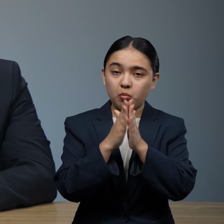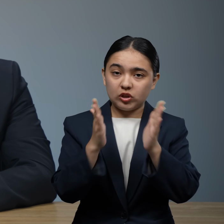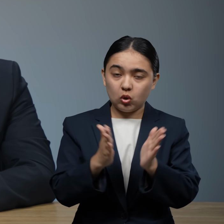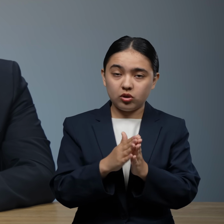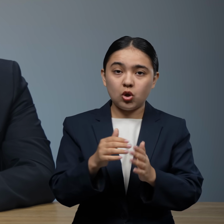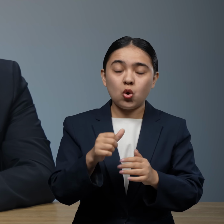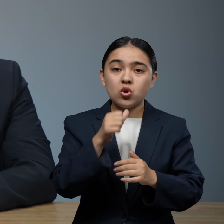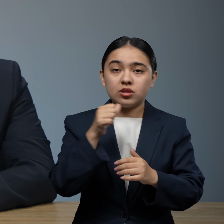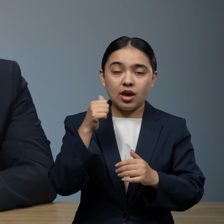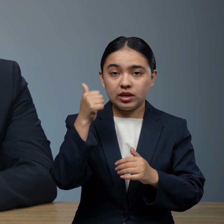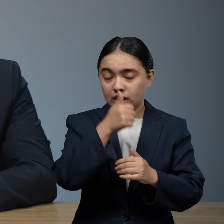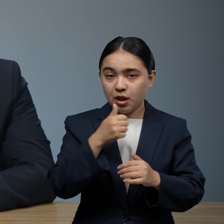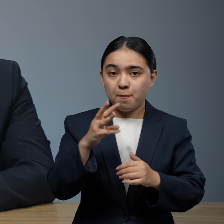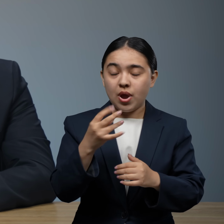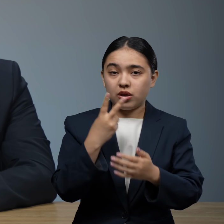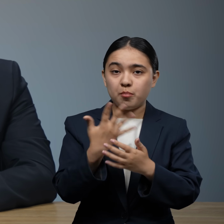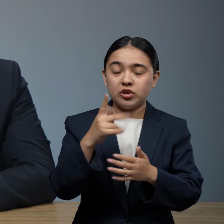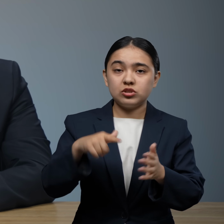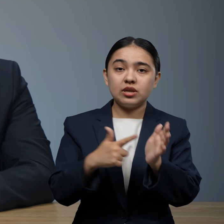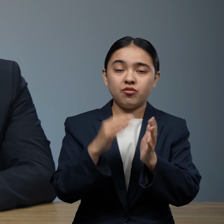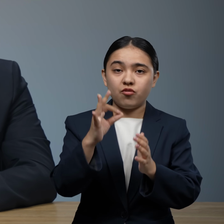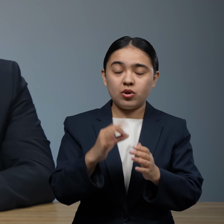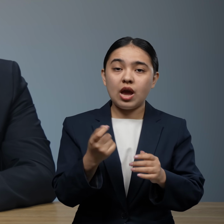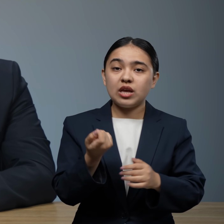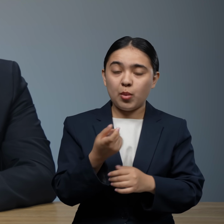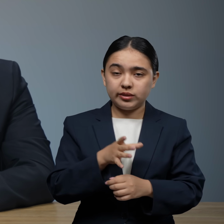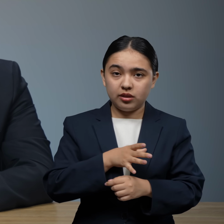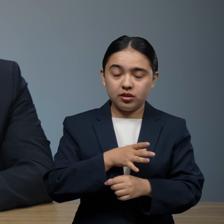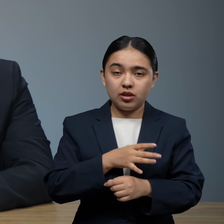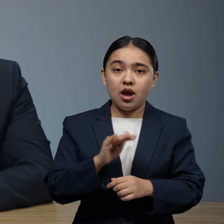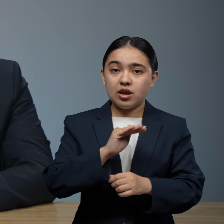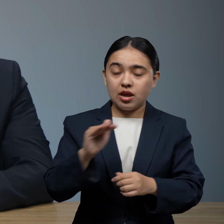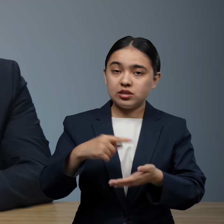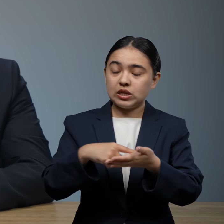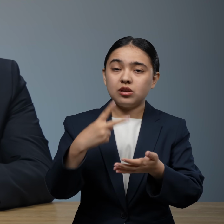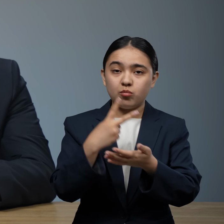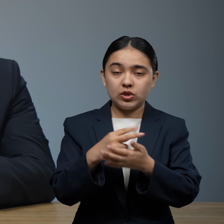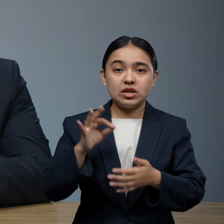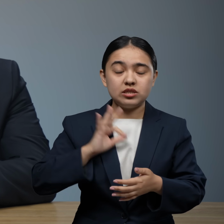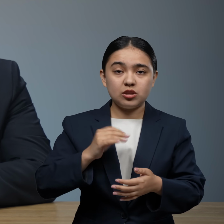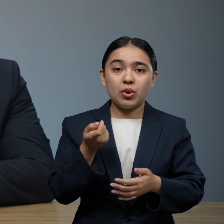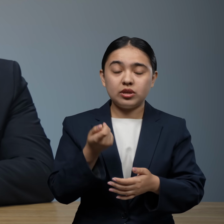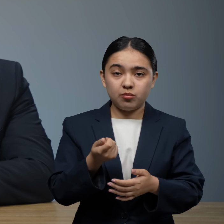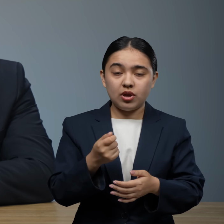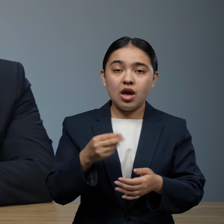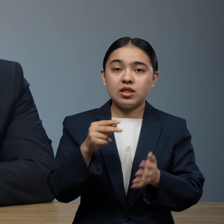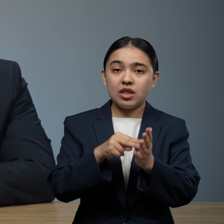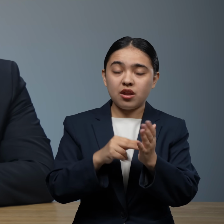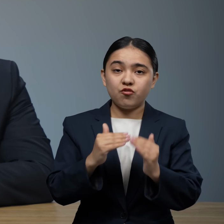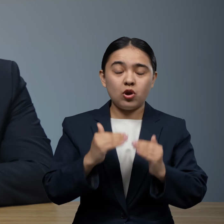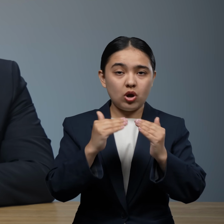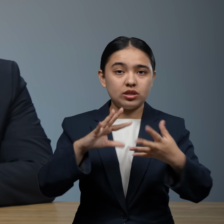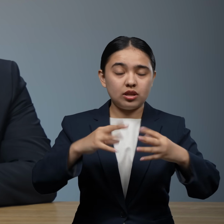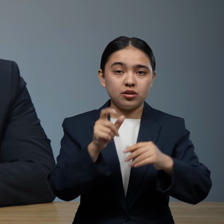energiyasi miqdori o'tgan yilning mayiga qaraganda 5.7% ga kamaygan. Rasmiy izohga ko'ra, iste'molning kamayishiga